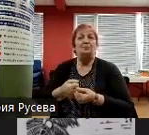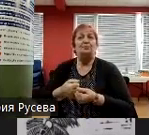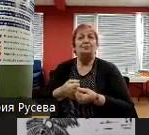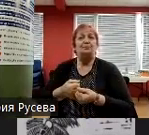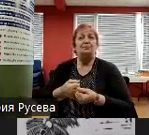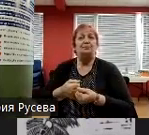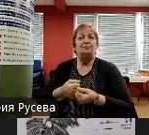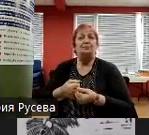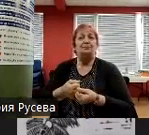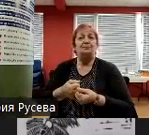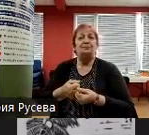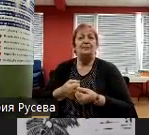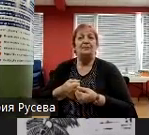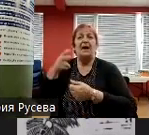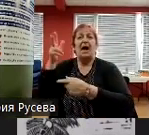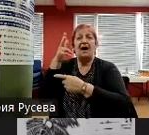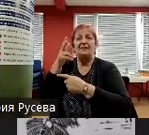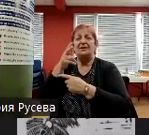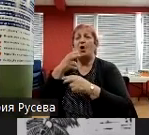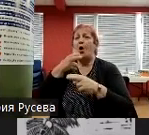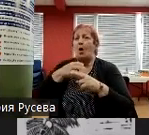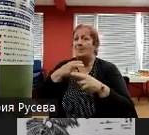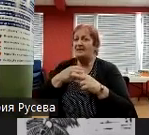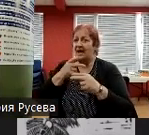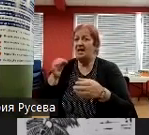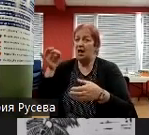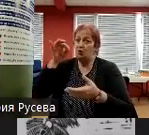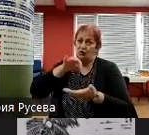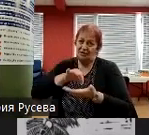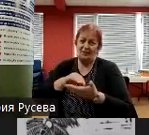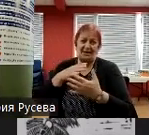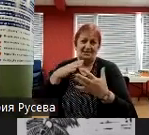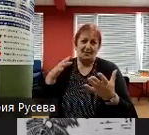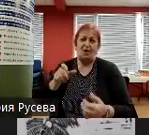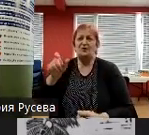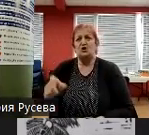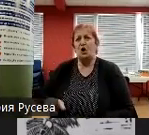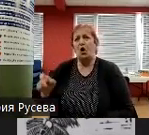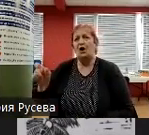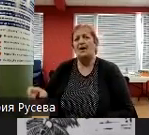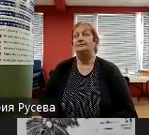снимката или там видеоматериала, да бъде достъпен за повече хора.